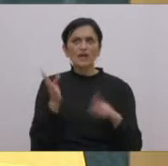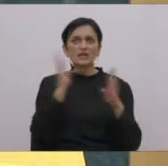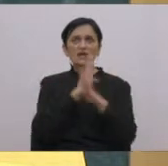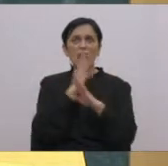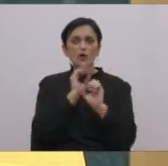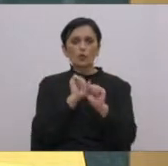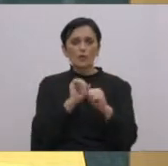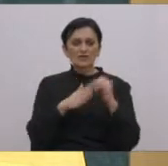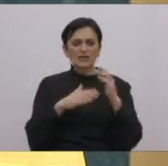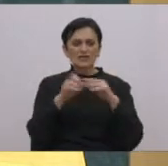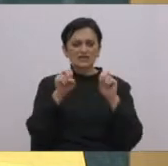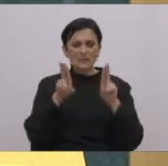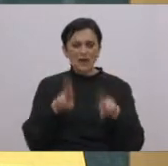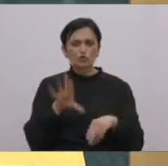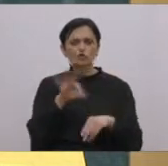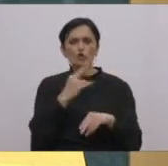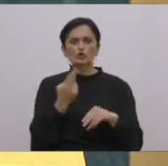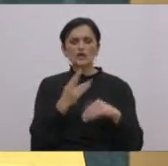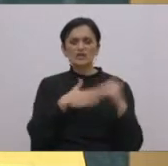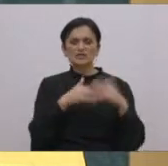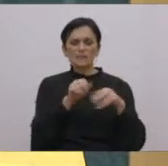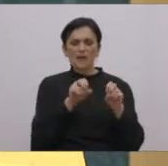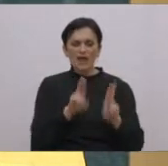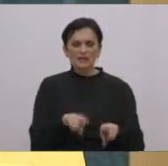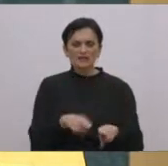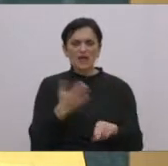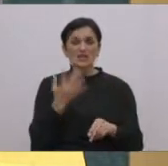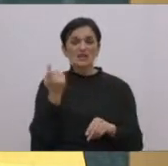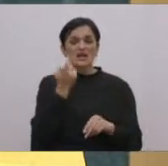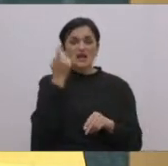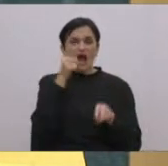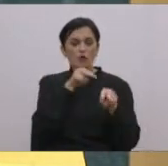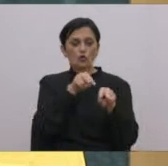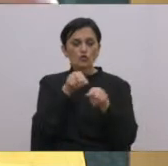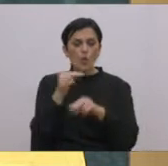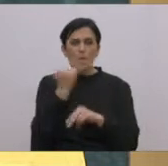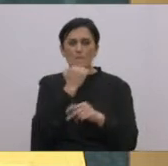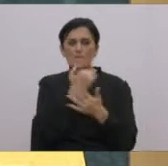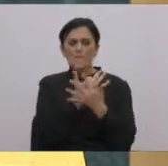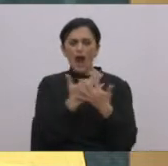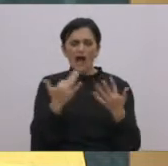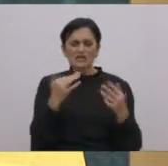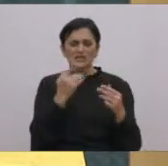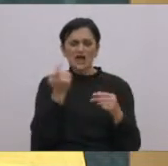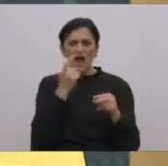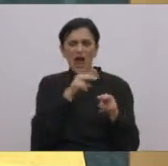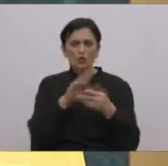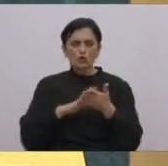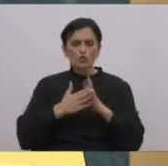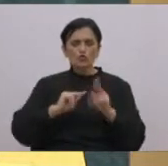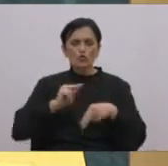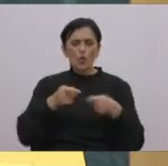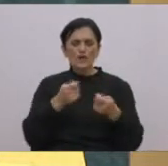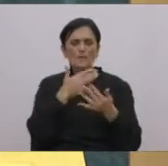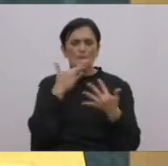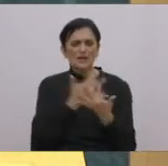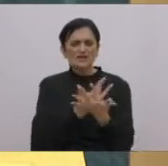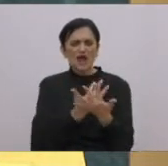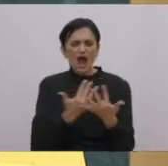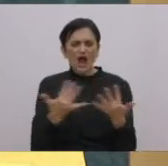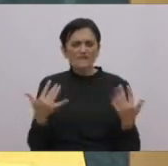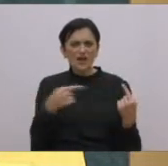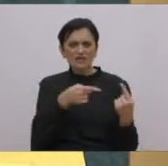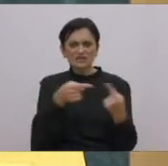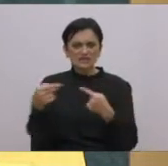დაცვის სპეციალისტები, სოციალური სპეციალისტები, ხარისხის კონტროლის, მასალების ხარისხის კონტროლის, კონტრაქტების მართვის და მრავალი